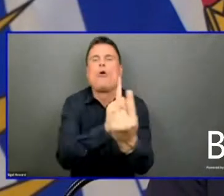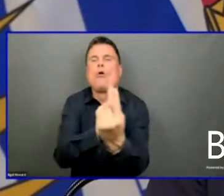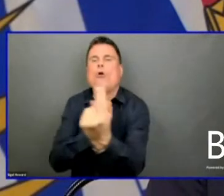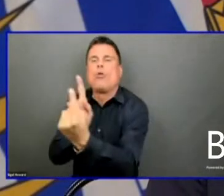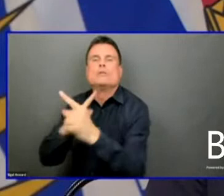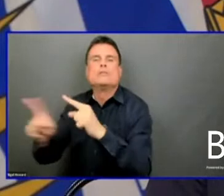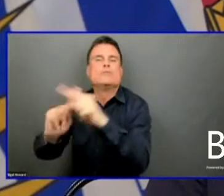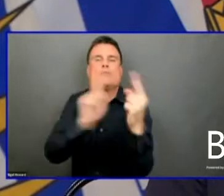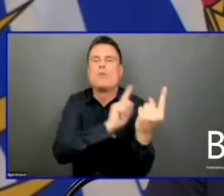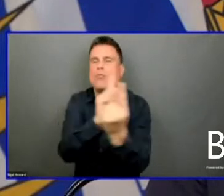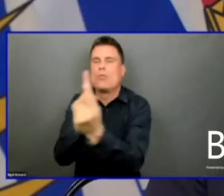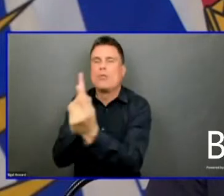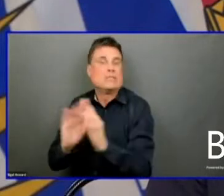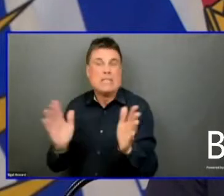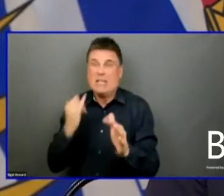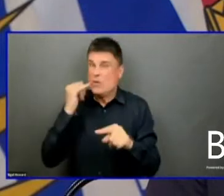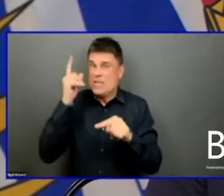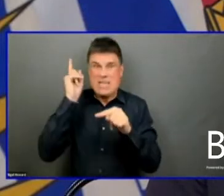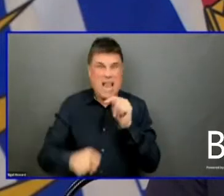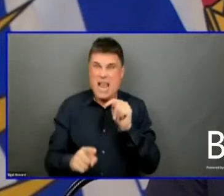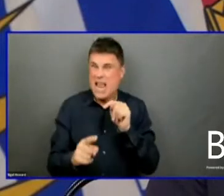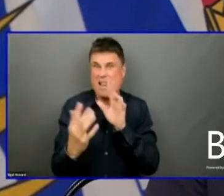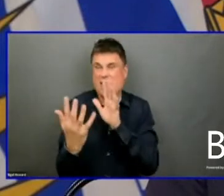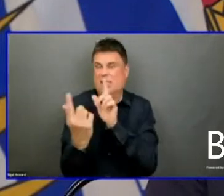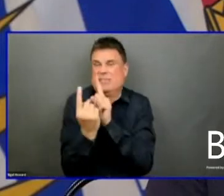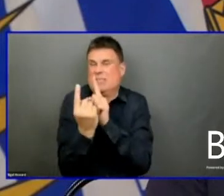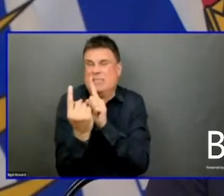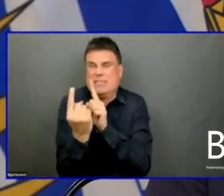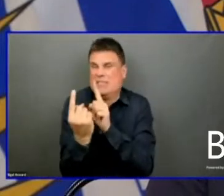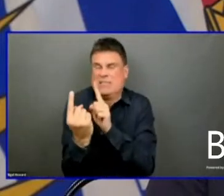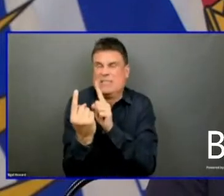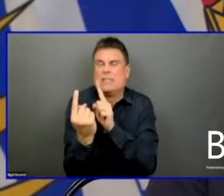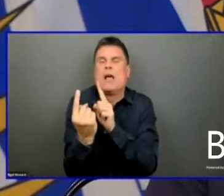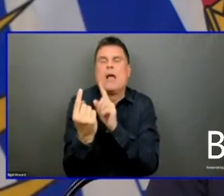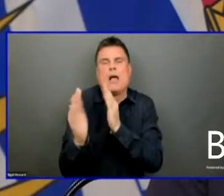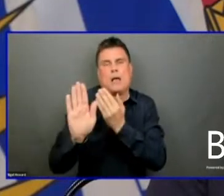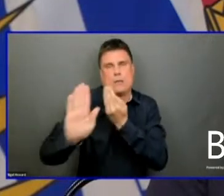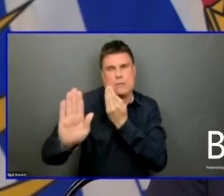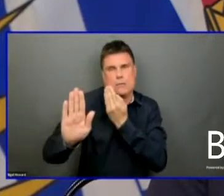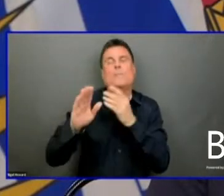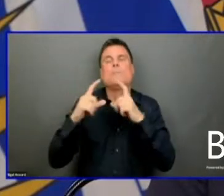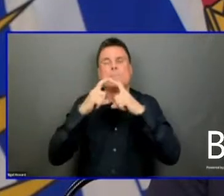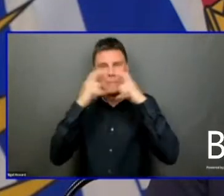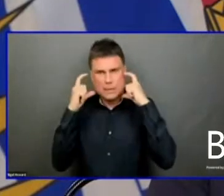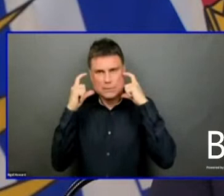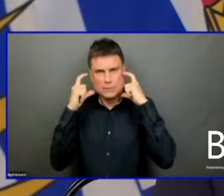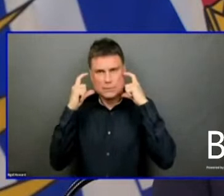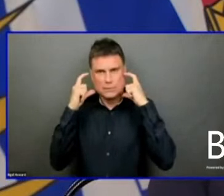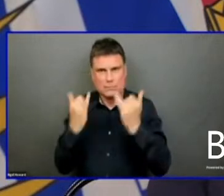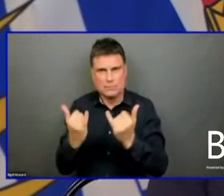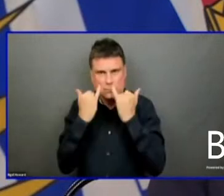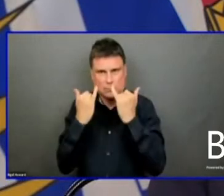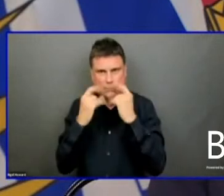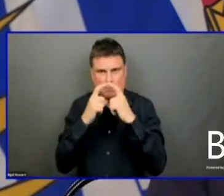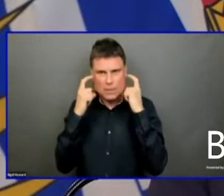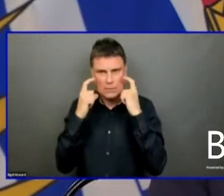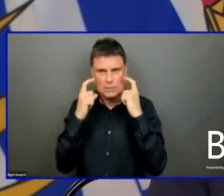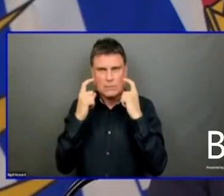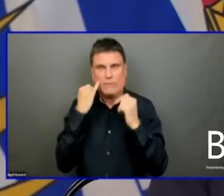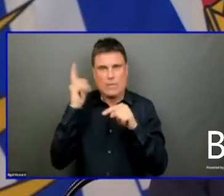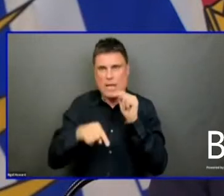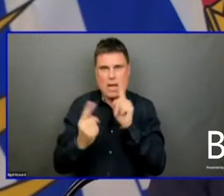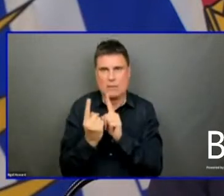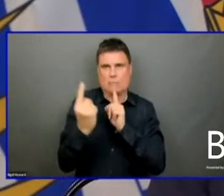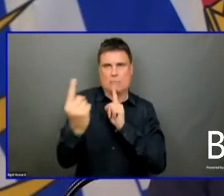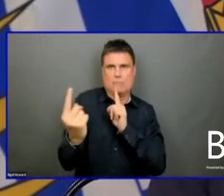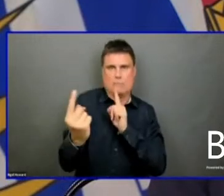离 Yes. 戴口罩在室外他 With 没 the 回答 modeling 为什 today, 么 it 没有 shows, 修改10个人 clusters of 那么你可以说 COVID-19 6个 in 人 workplaces 现在还没有还是10个 primarily 人 the